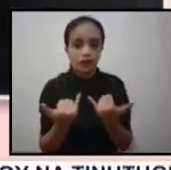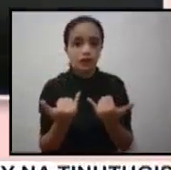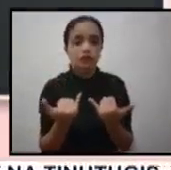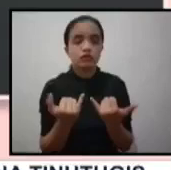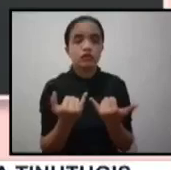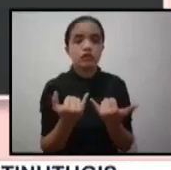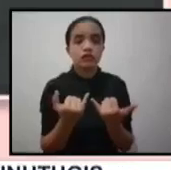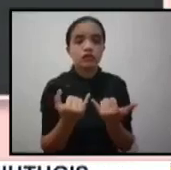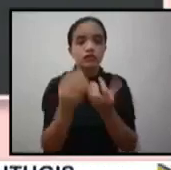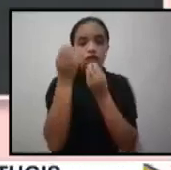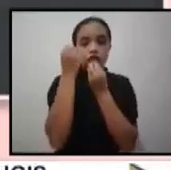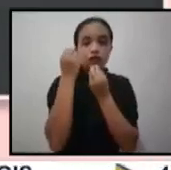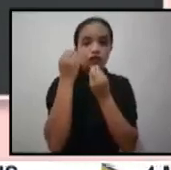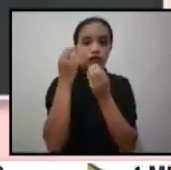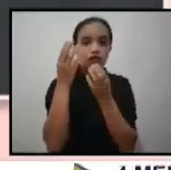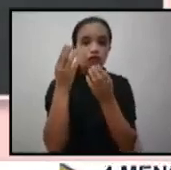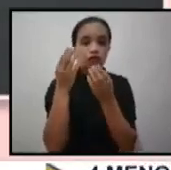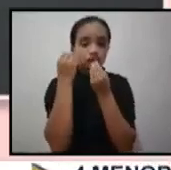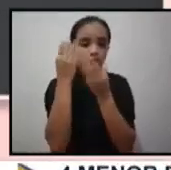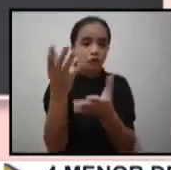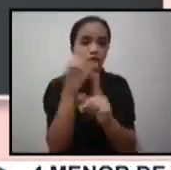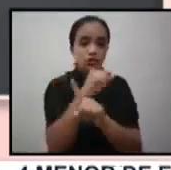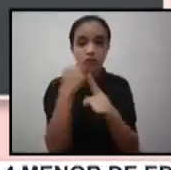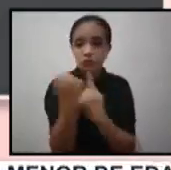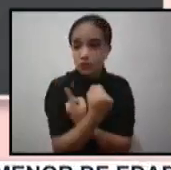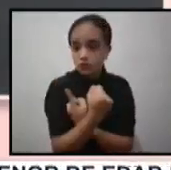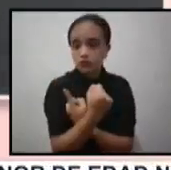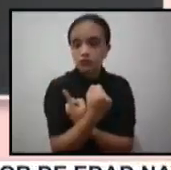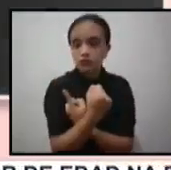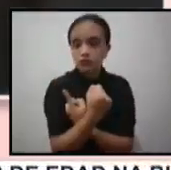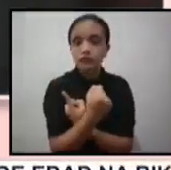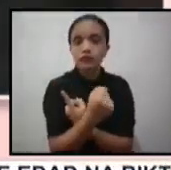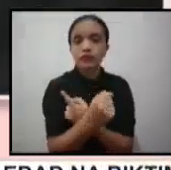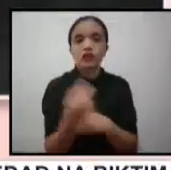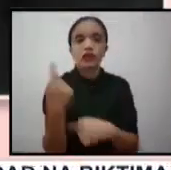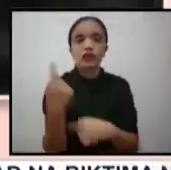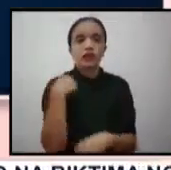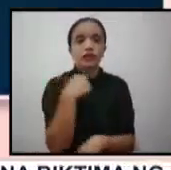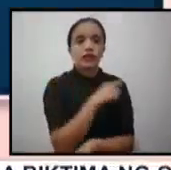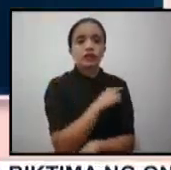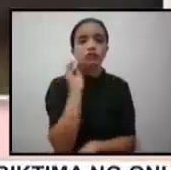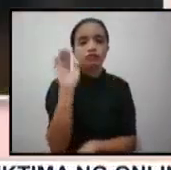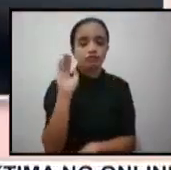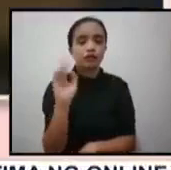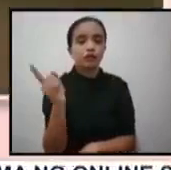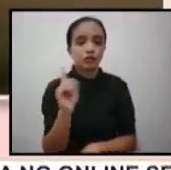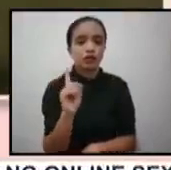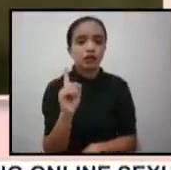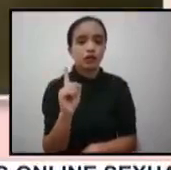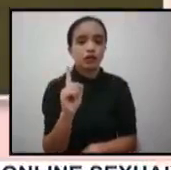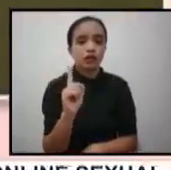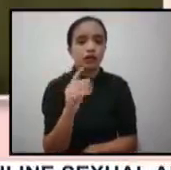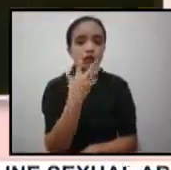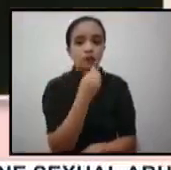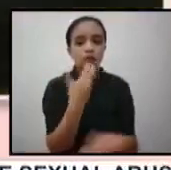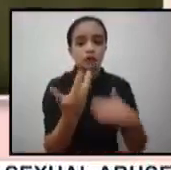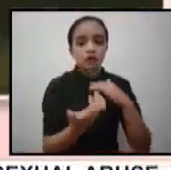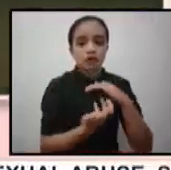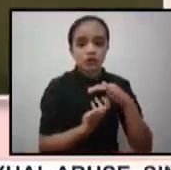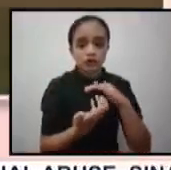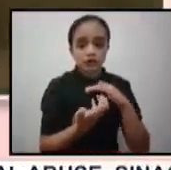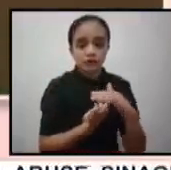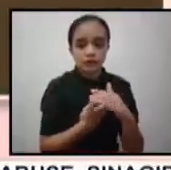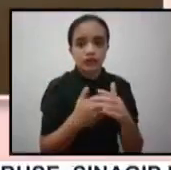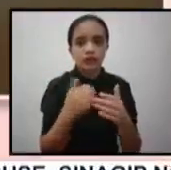We are calling also to our counterpart, our stakeholders, na tulungan tayo to pacify the situation, and we